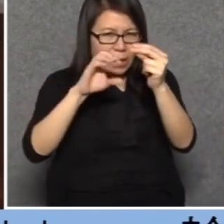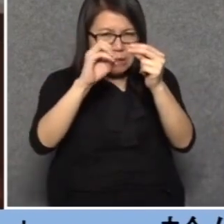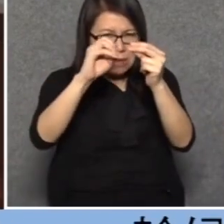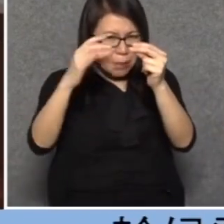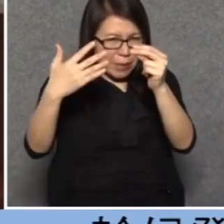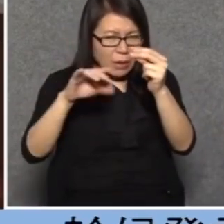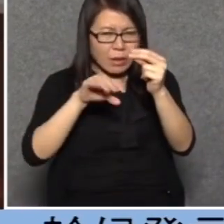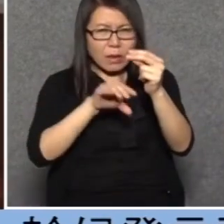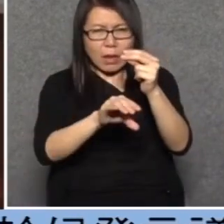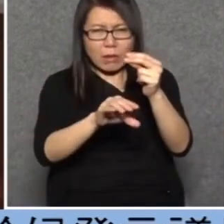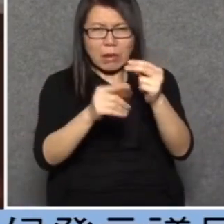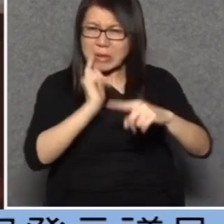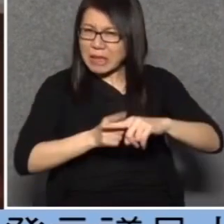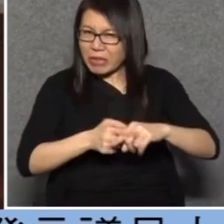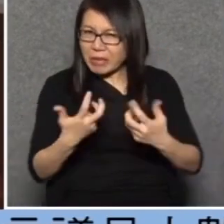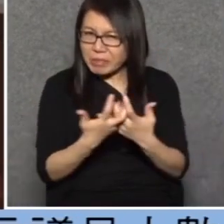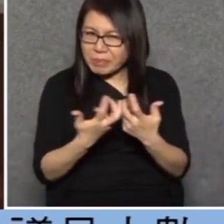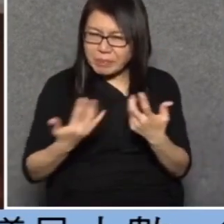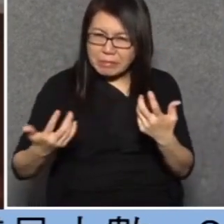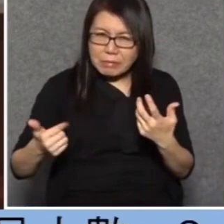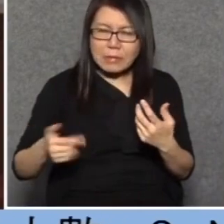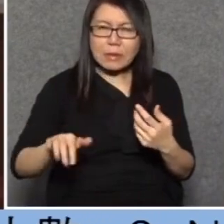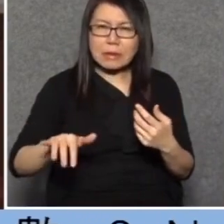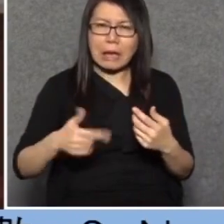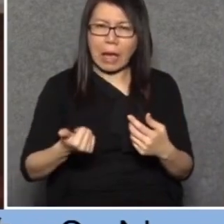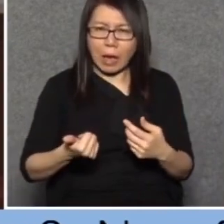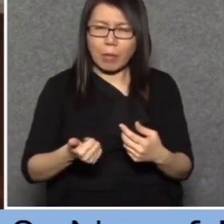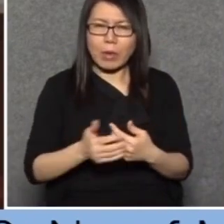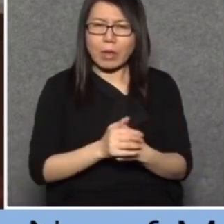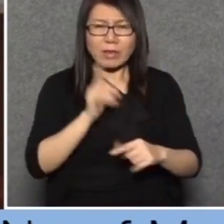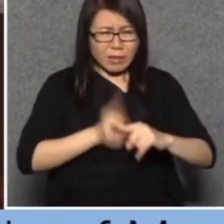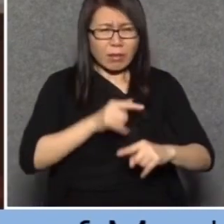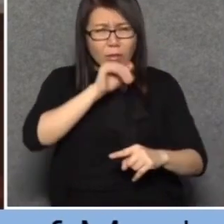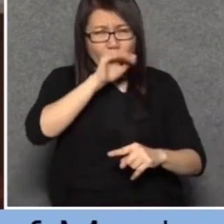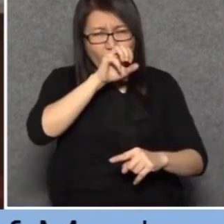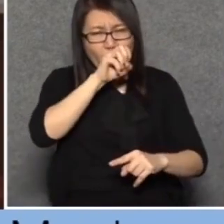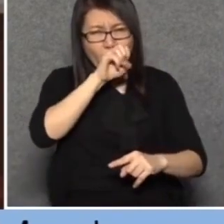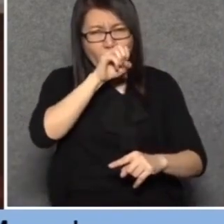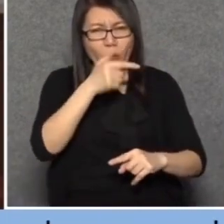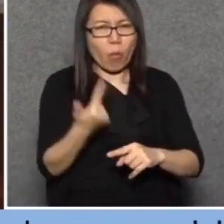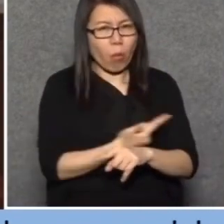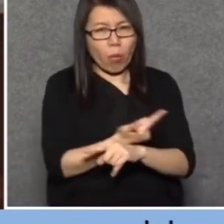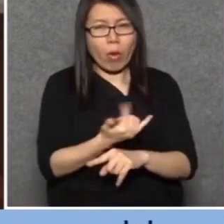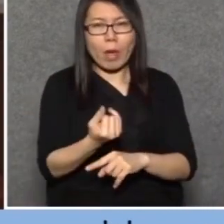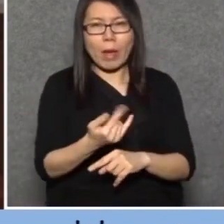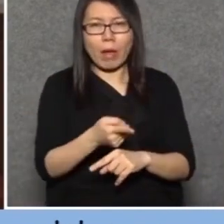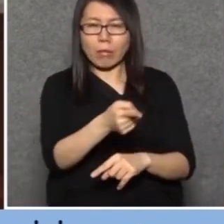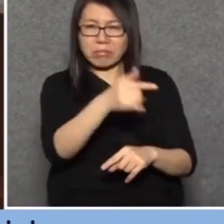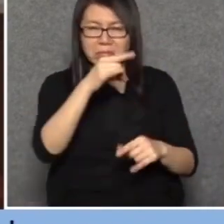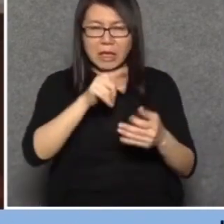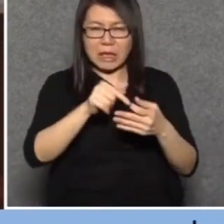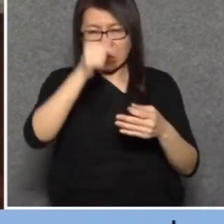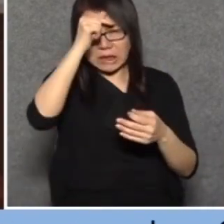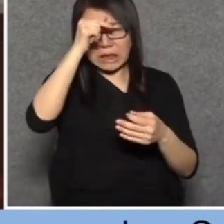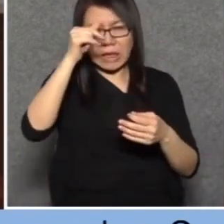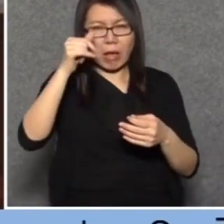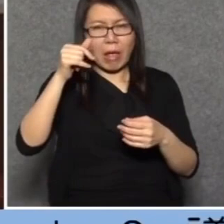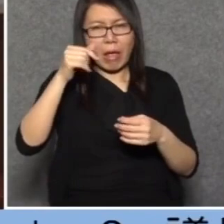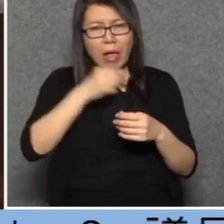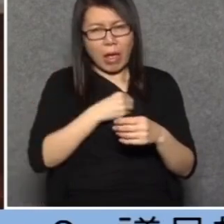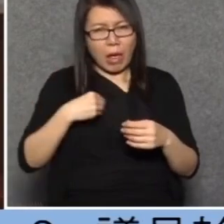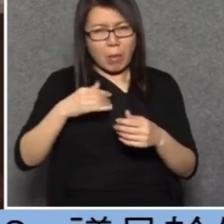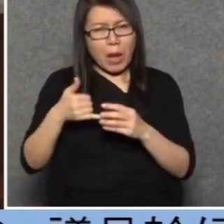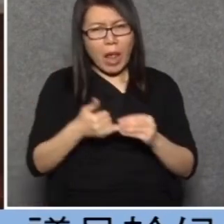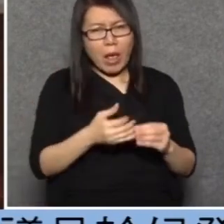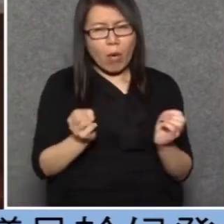兩職，是吧？他真的可以講很久的、哦、那你說郭醫生是不是在拉布呢？當然不是啦，是吧？